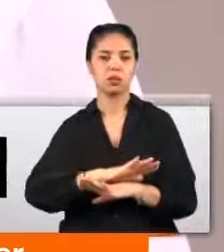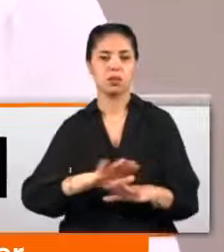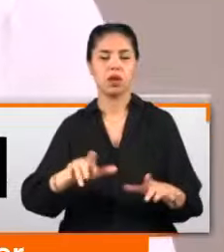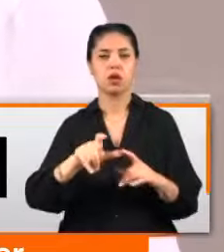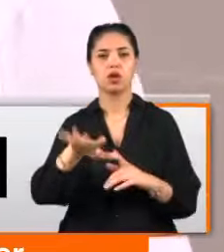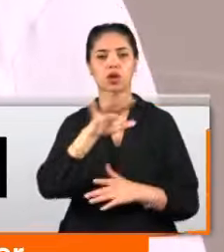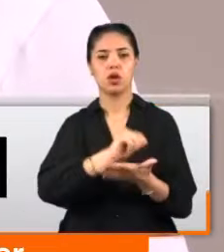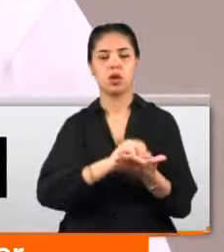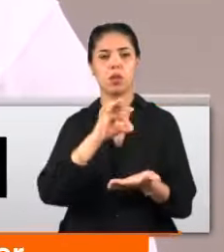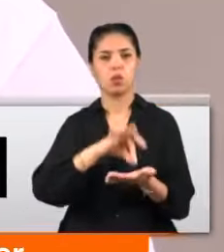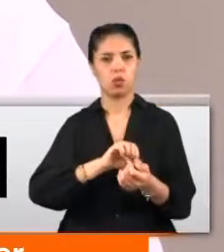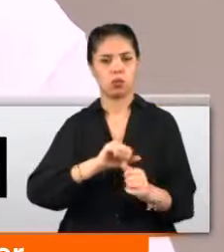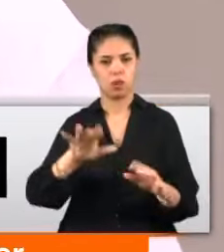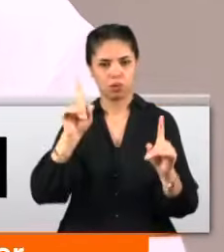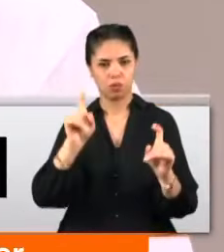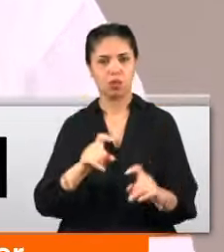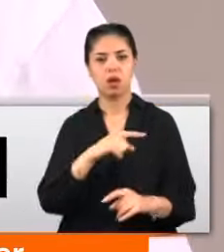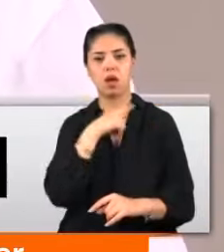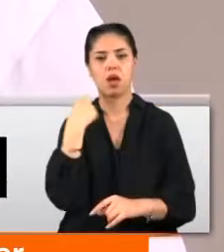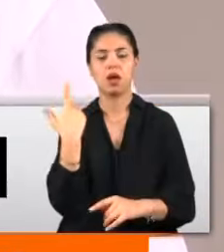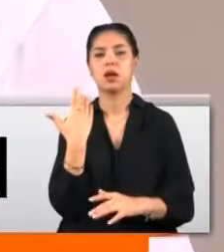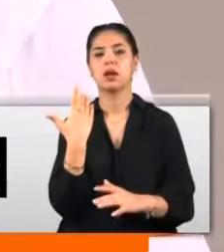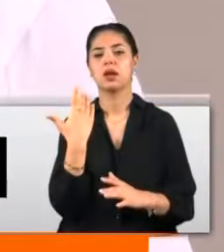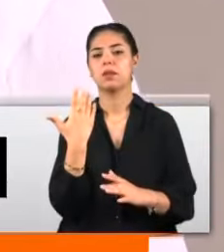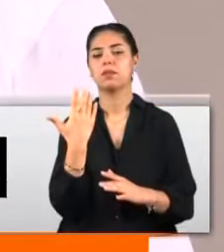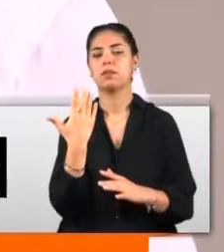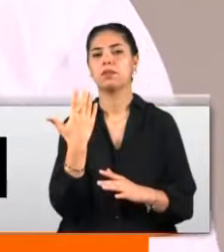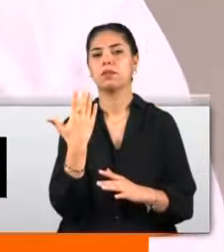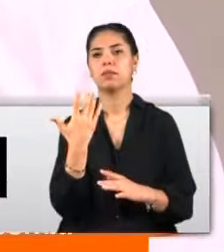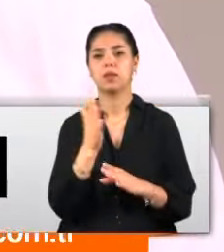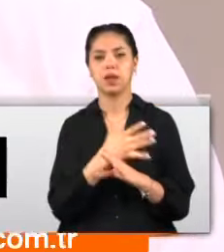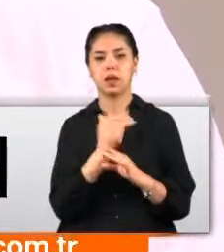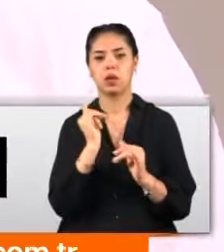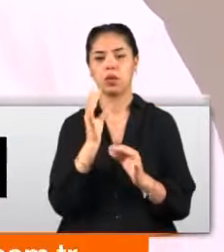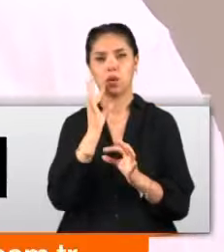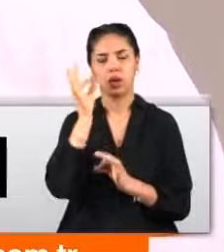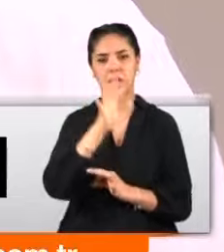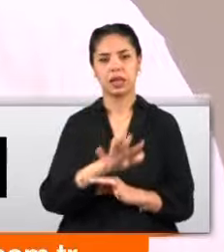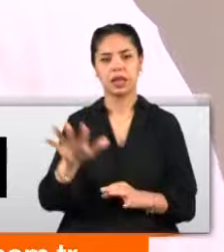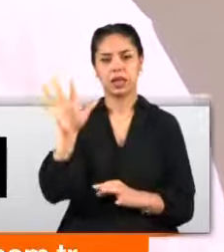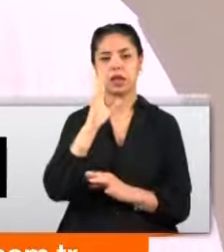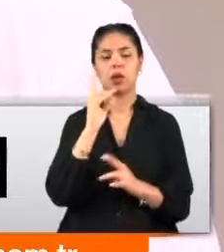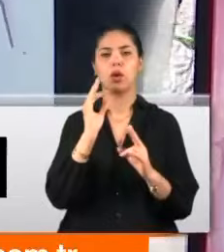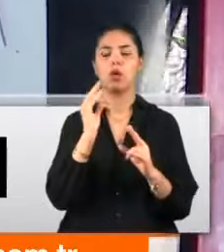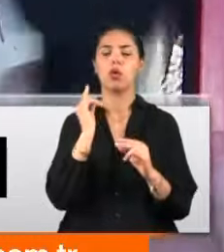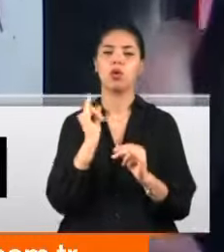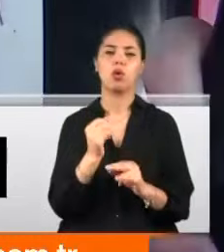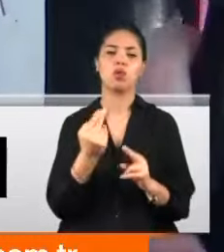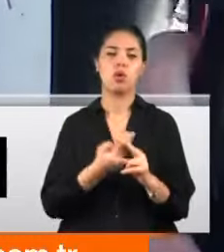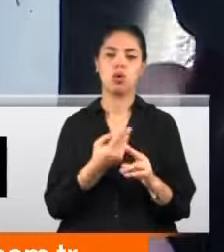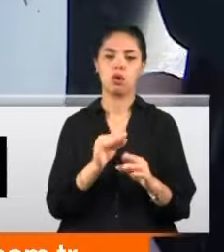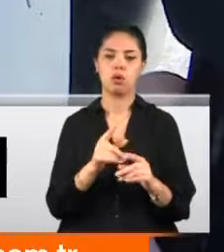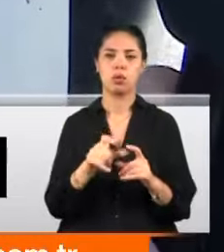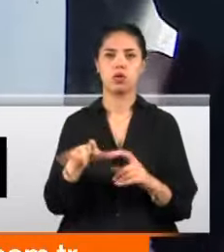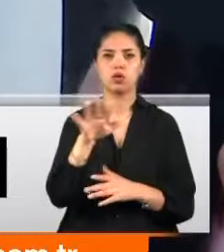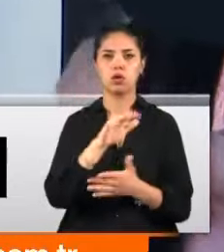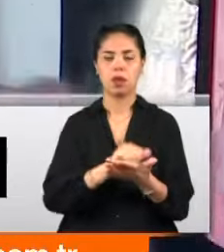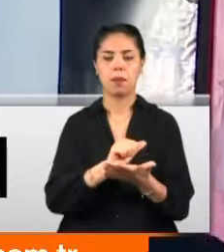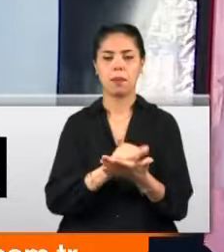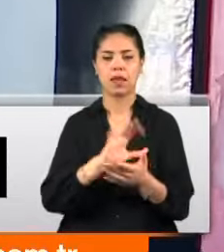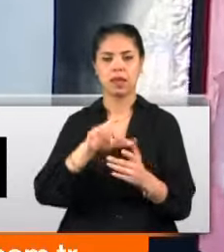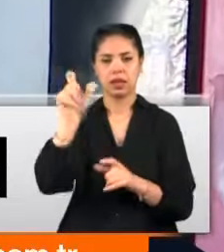medı Mus ha kesin Hay Kötü insanlara kötü örnek olabiliriz hırsız sosyal medyayı takip